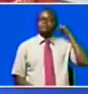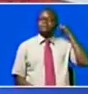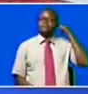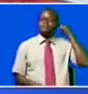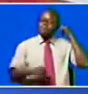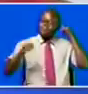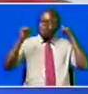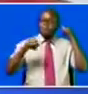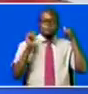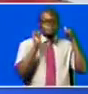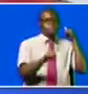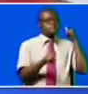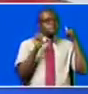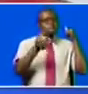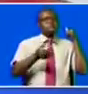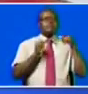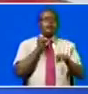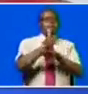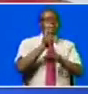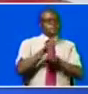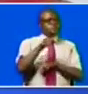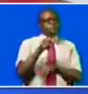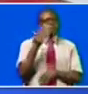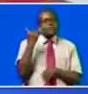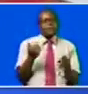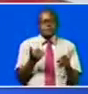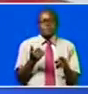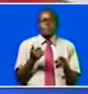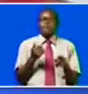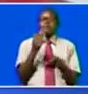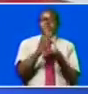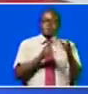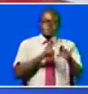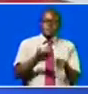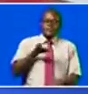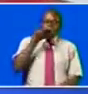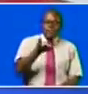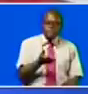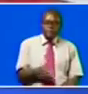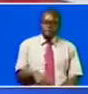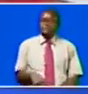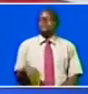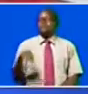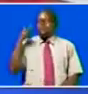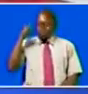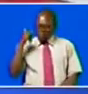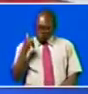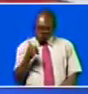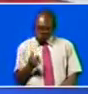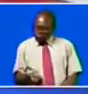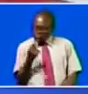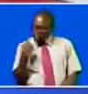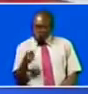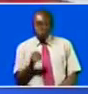boss, ashamtupia maneno ya matusi. Watu kama hawa wapo. Ama kujibu messages. Akishaona namba imepiga na record namba hapo chini anaanza kutuma jina